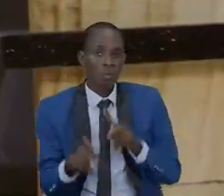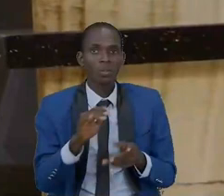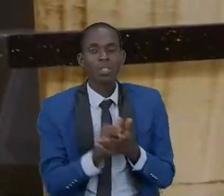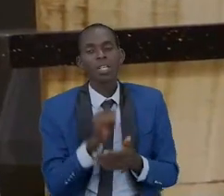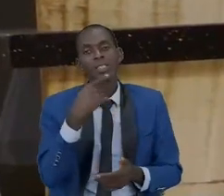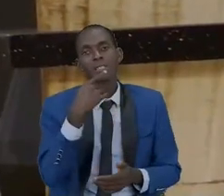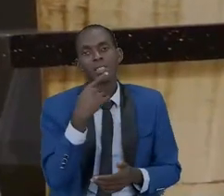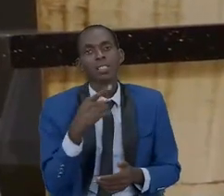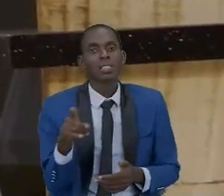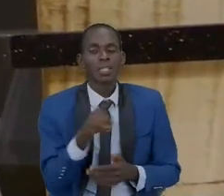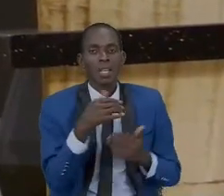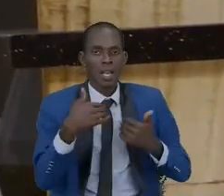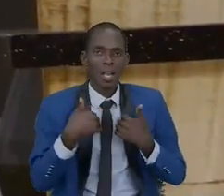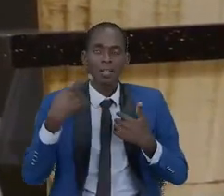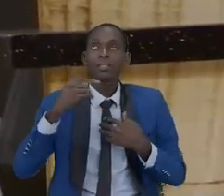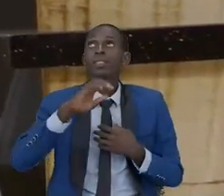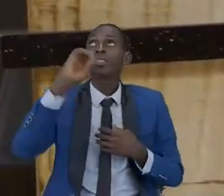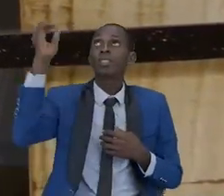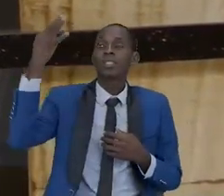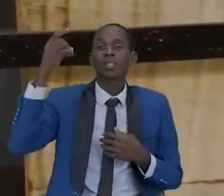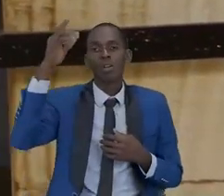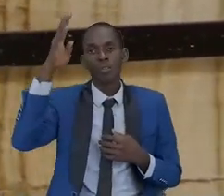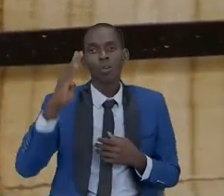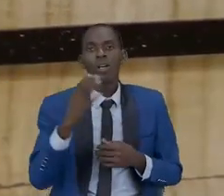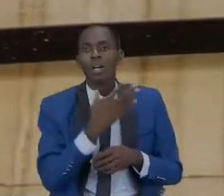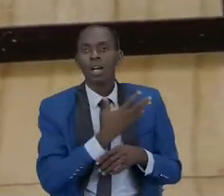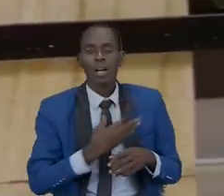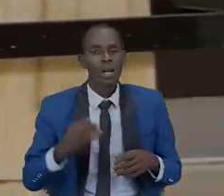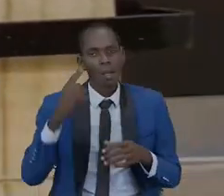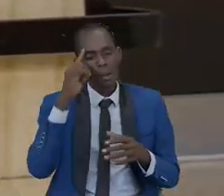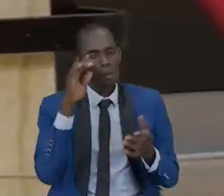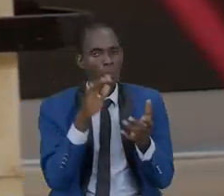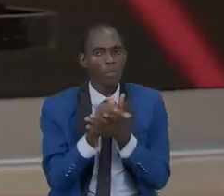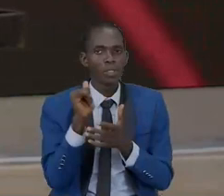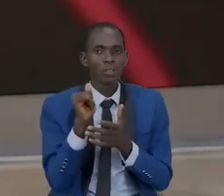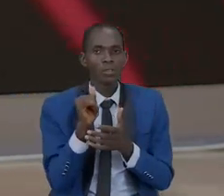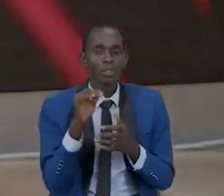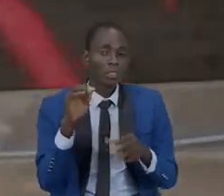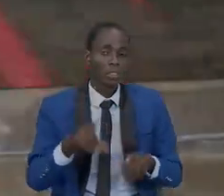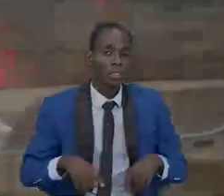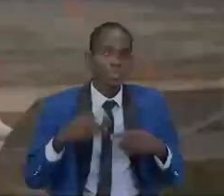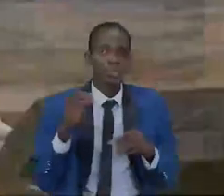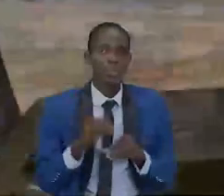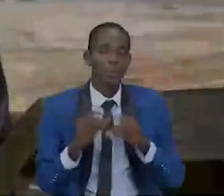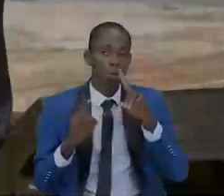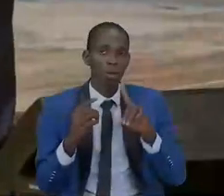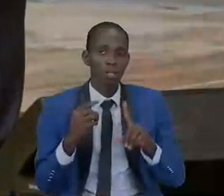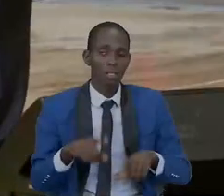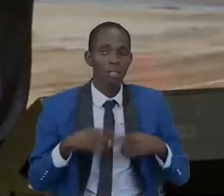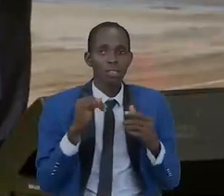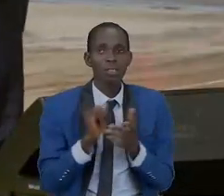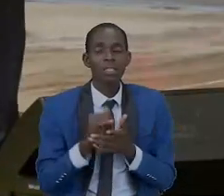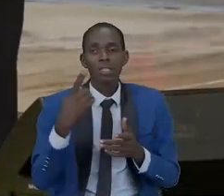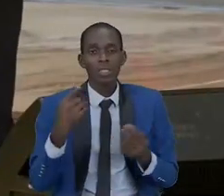la grâce de Dieu et il mène la vie pire la mauvaise vie que